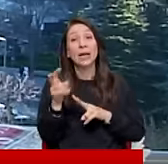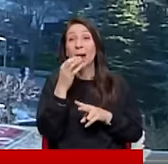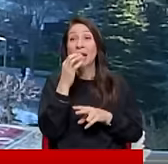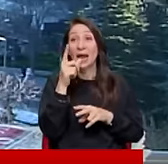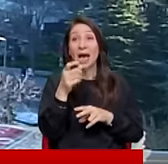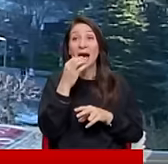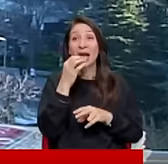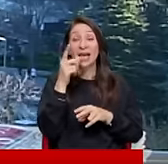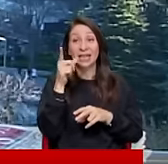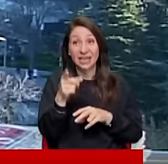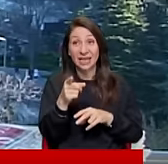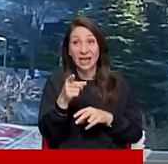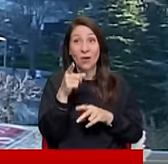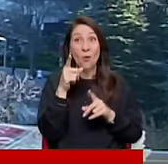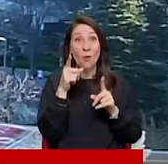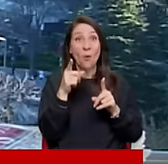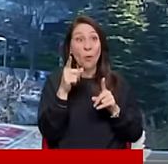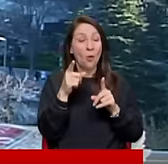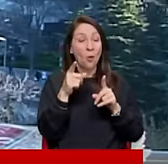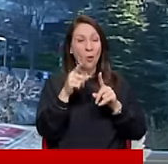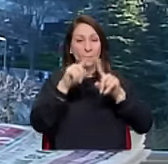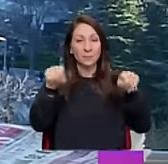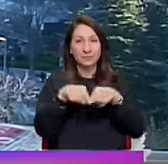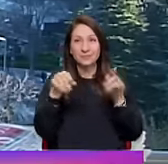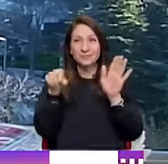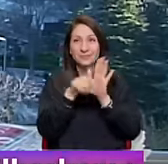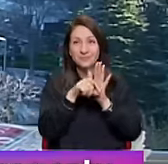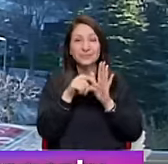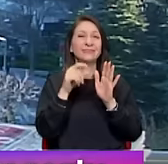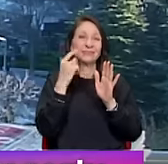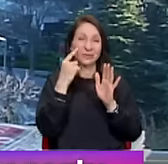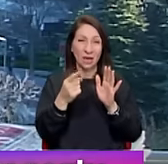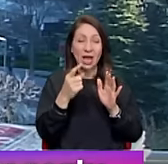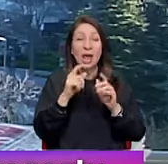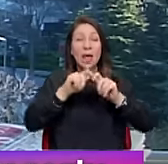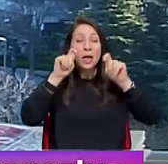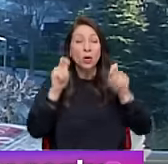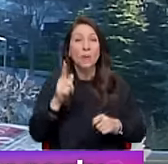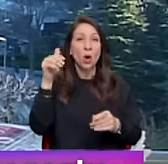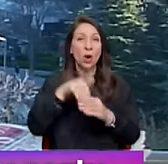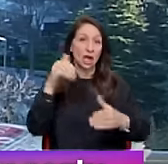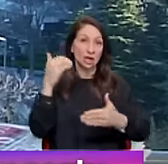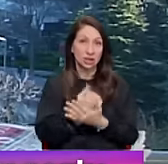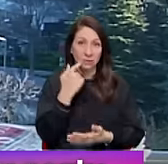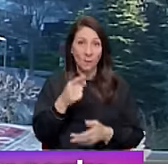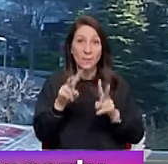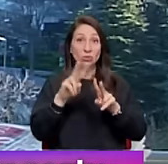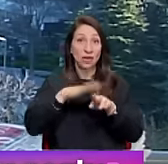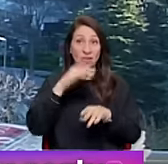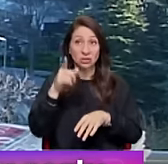Ankara'ya. Ankara'daki o mazbata törenine rekor bir oyla kazanacağım demişti Mansur